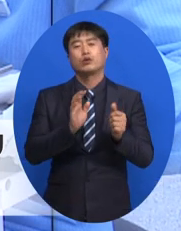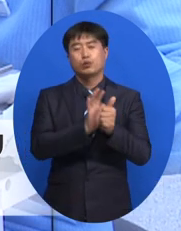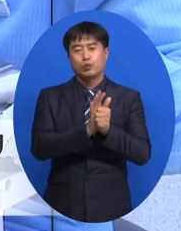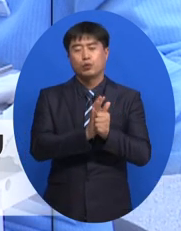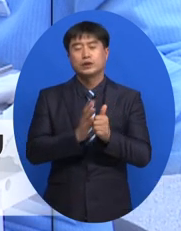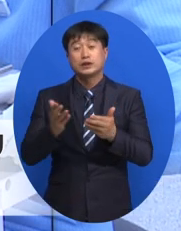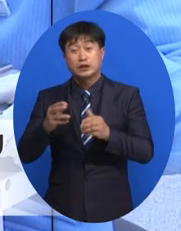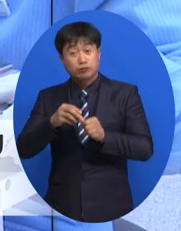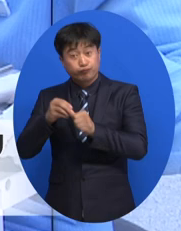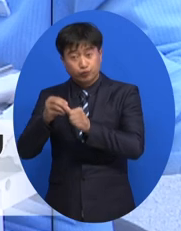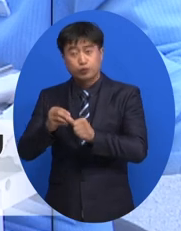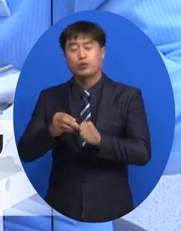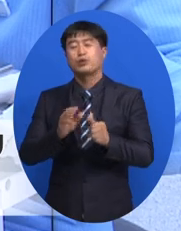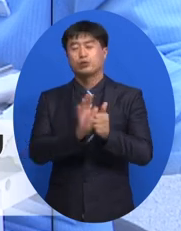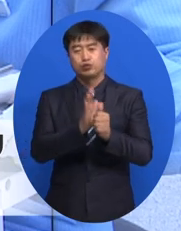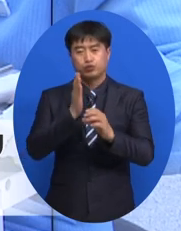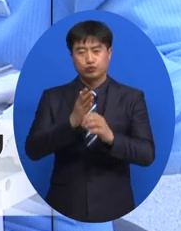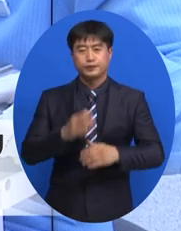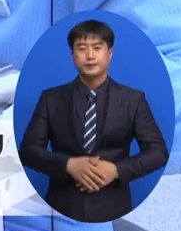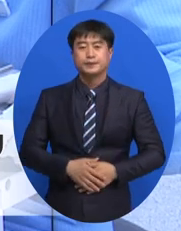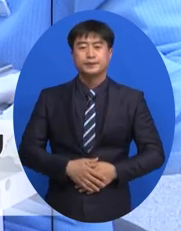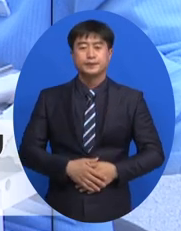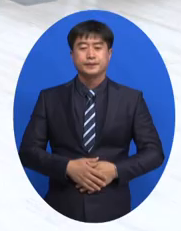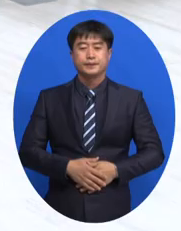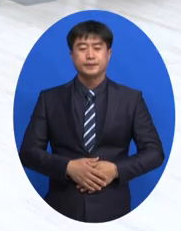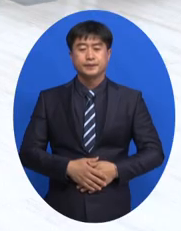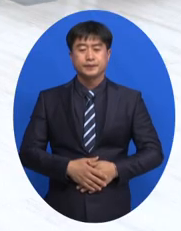합니다. 최창순 기자가 현장 취재했습니다.